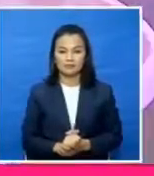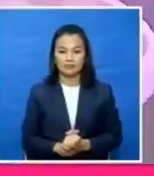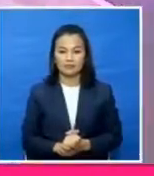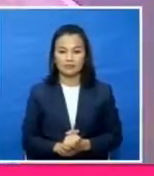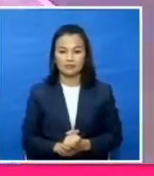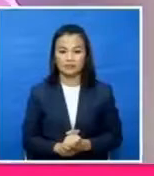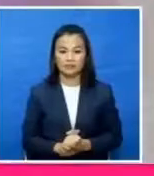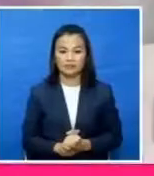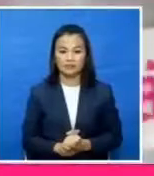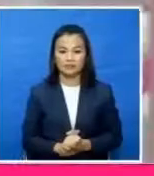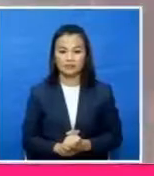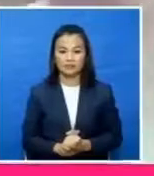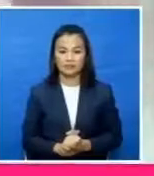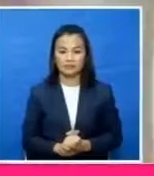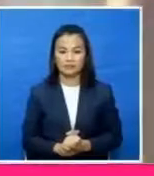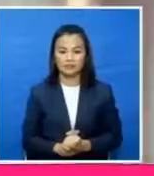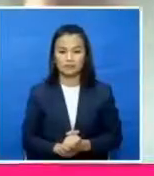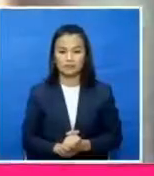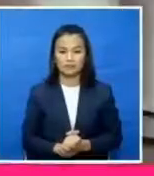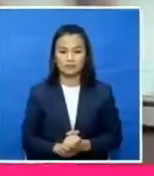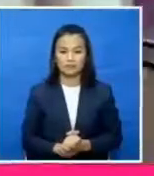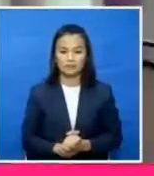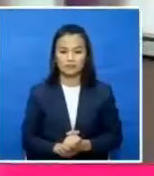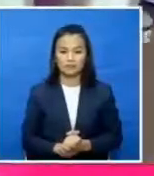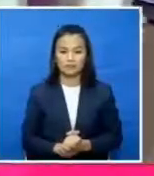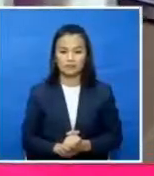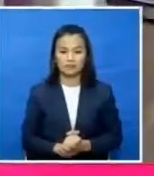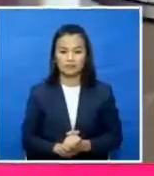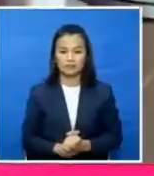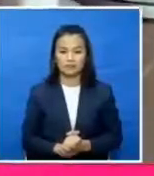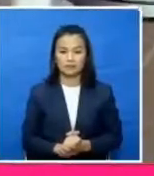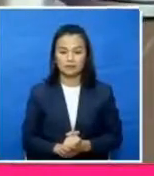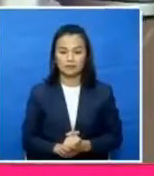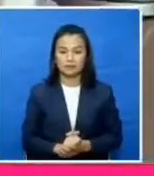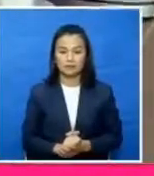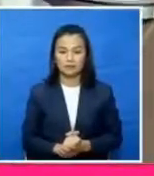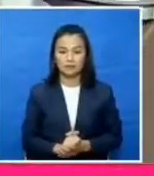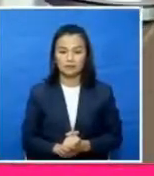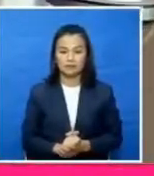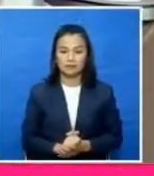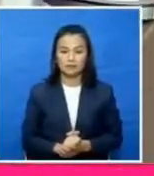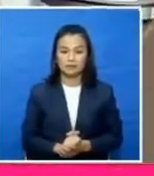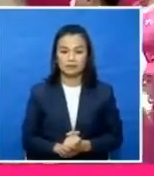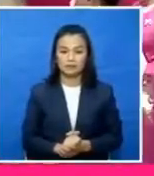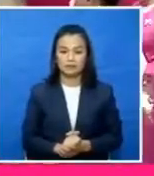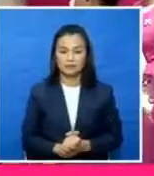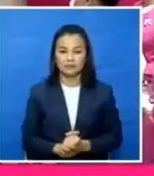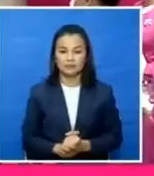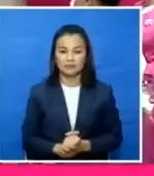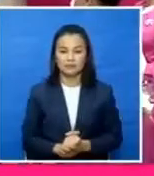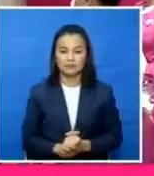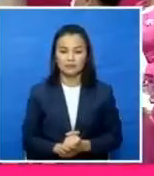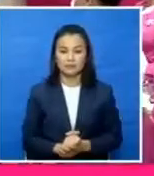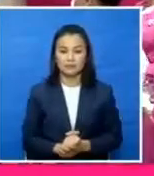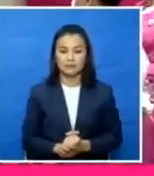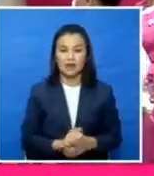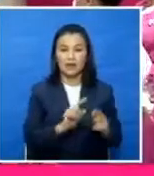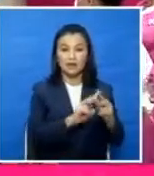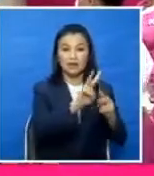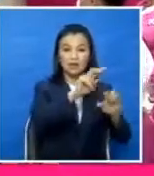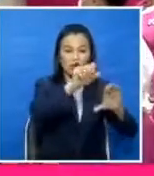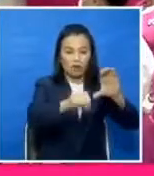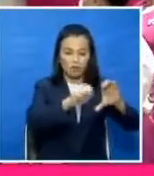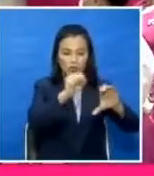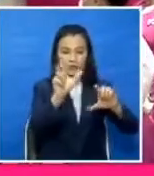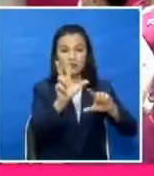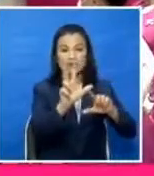อ อันดับที่2หมุนครั้ง